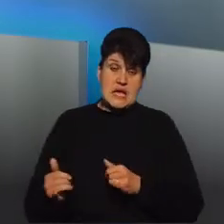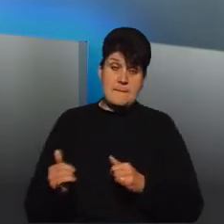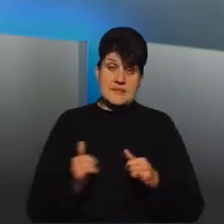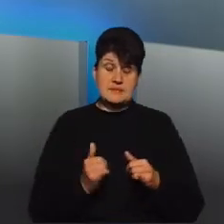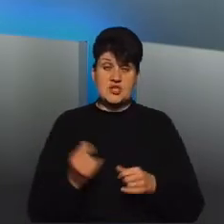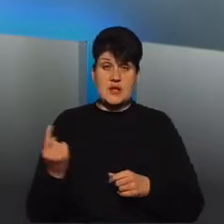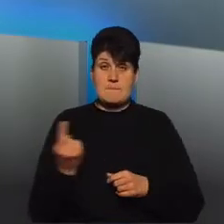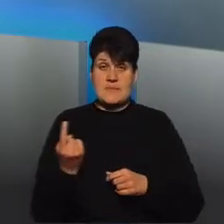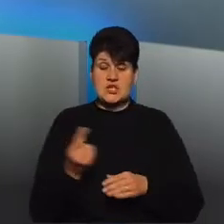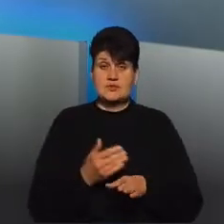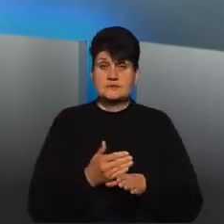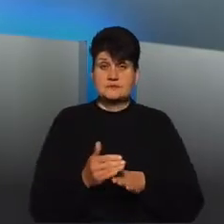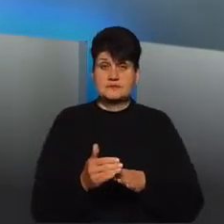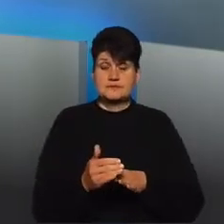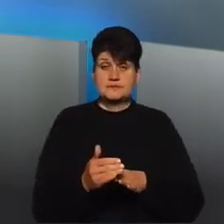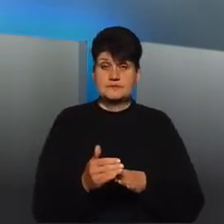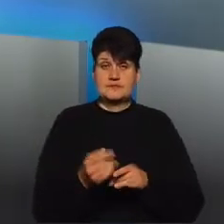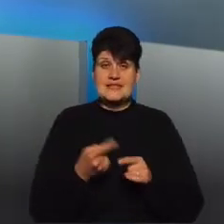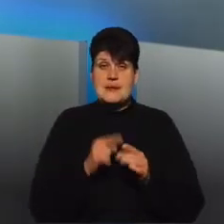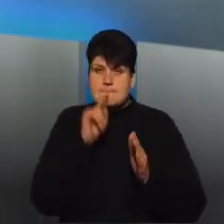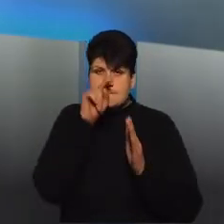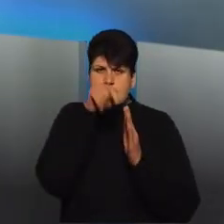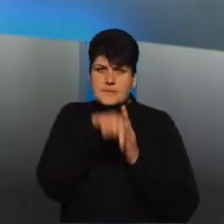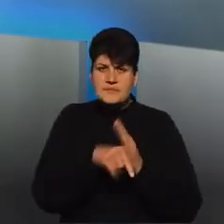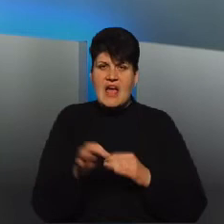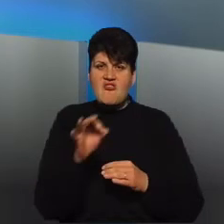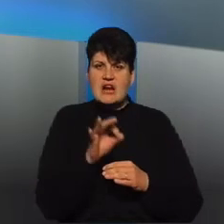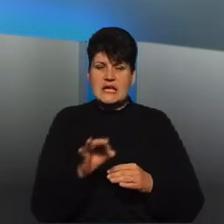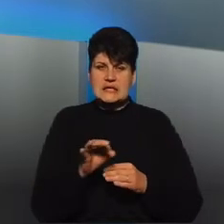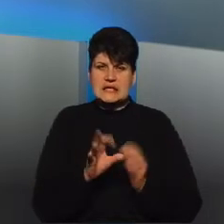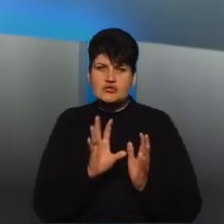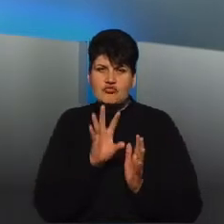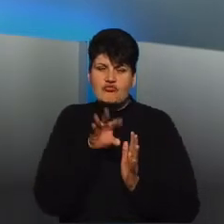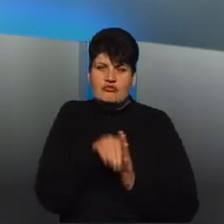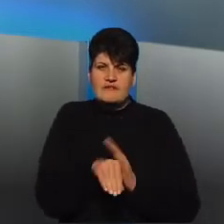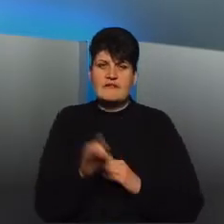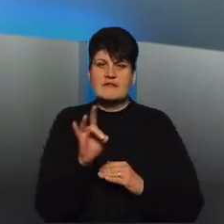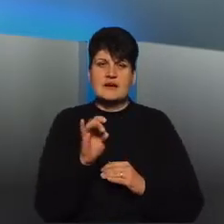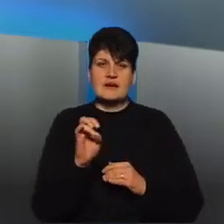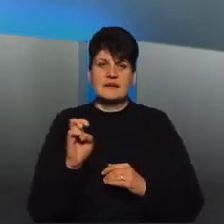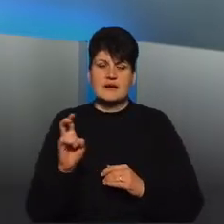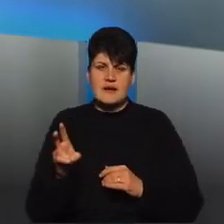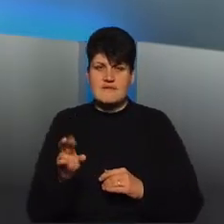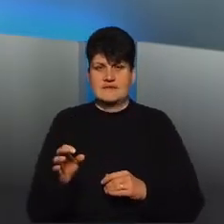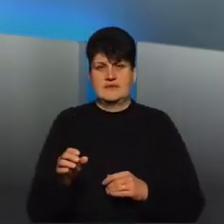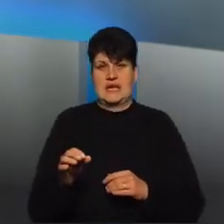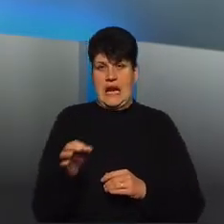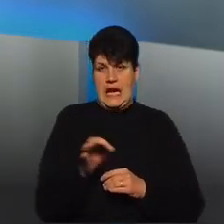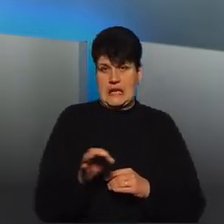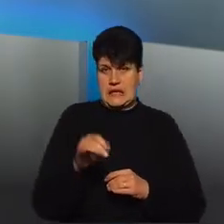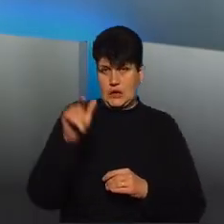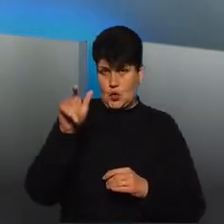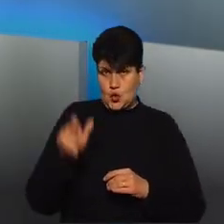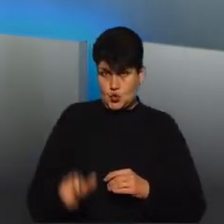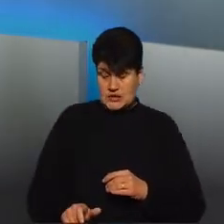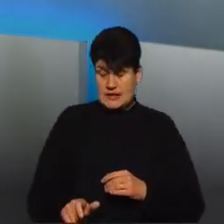етап – це проникнення в клітину, внесення РНК в клітину людини, а людина, клітина